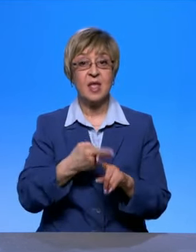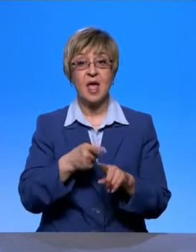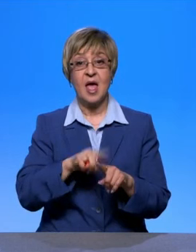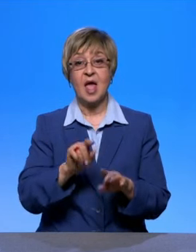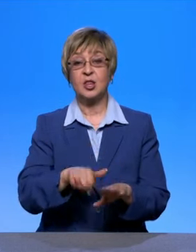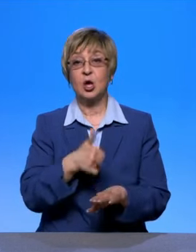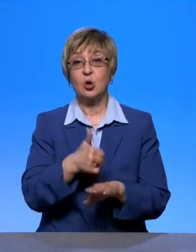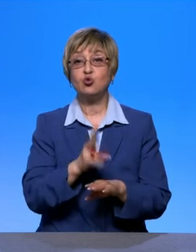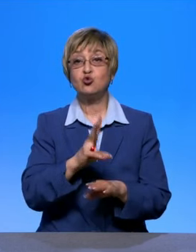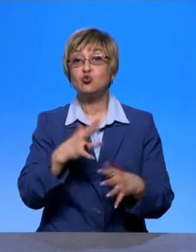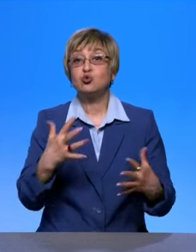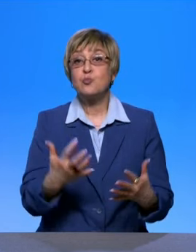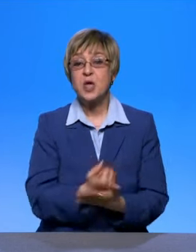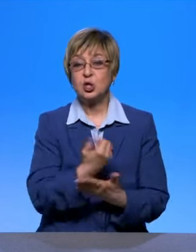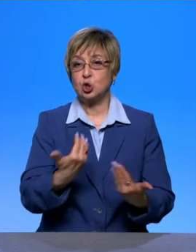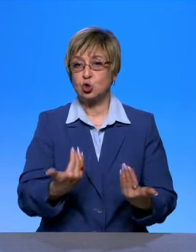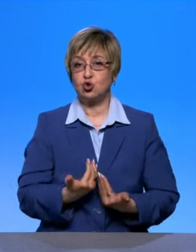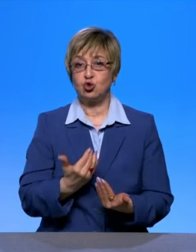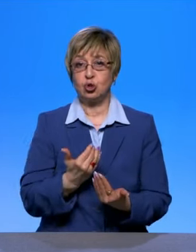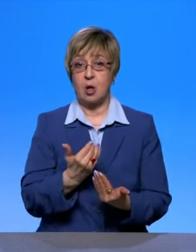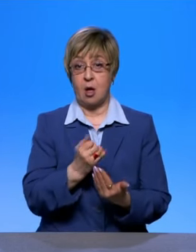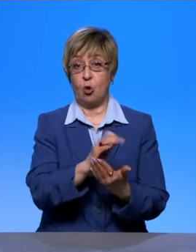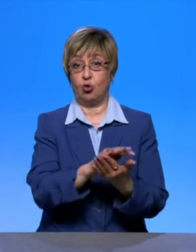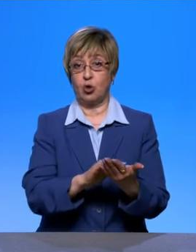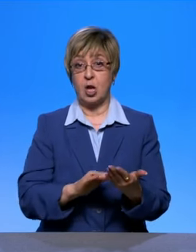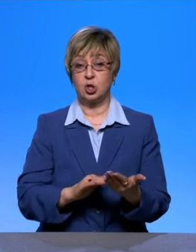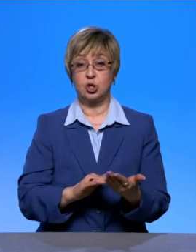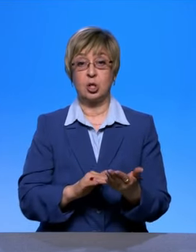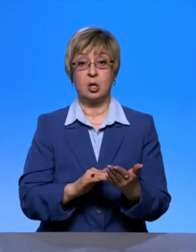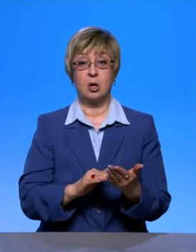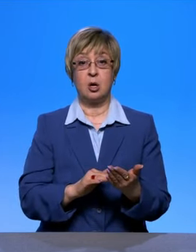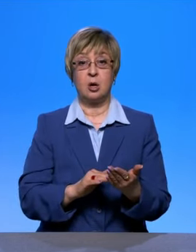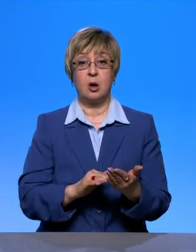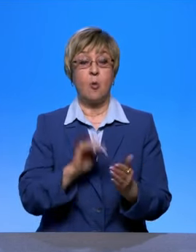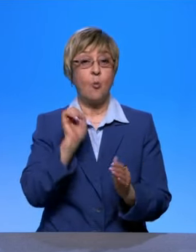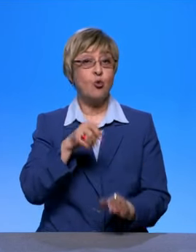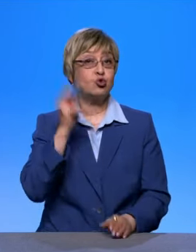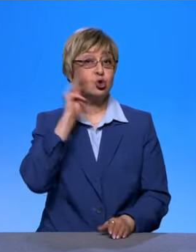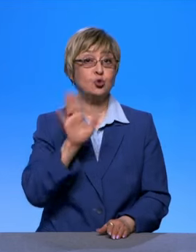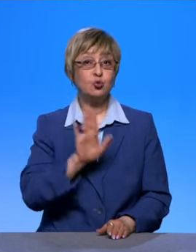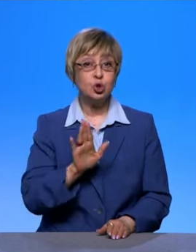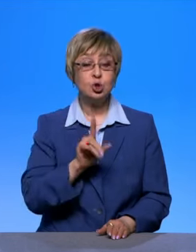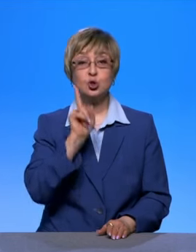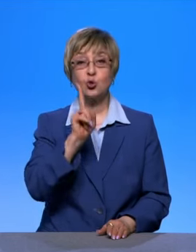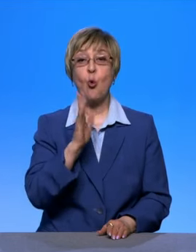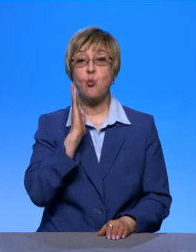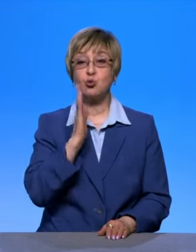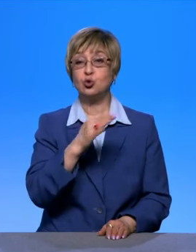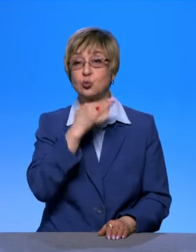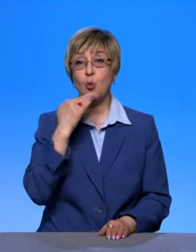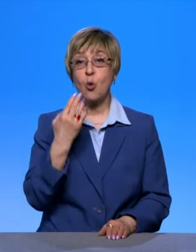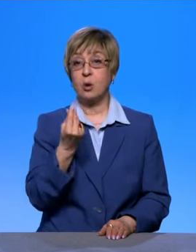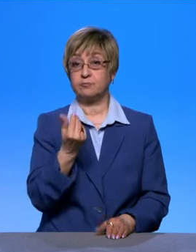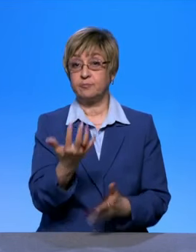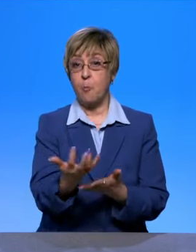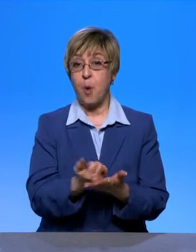жизни дальше. И появилось, что можешь не учиться, зато будешь много получать